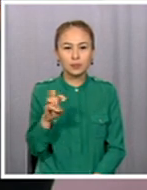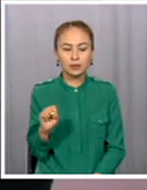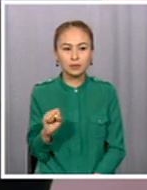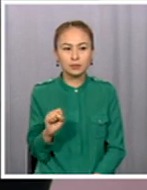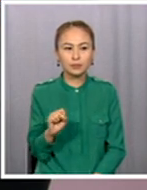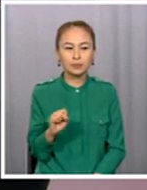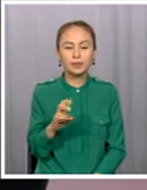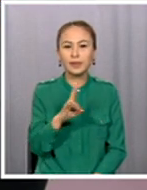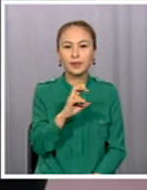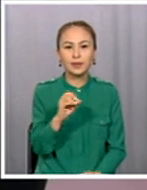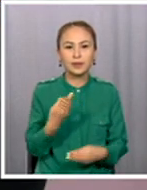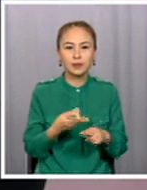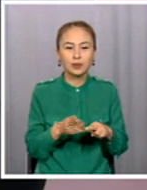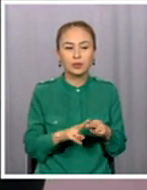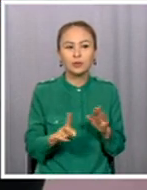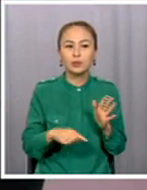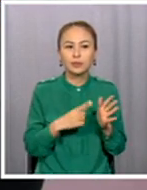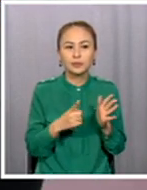Не деген сұрақ қойылады?